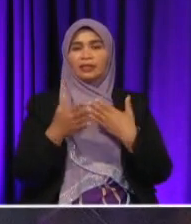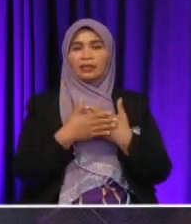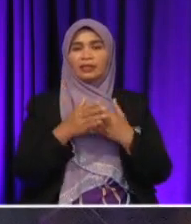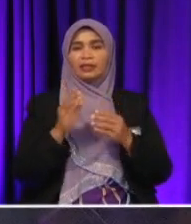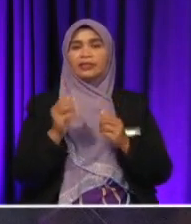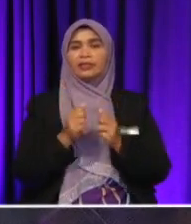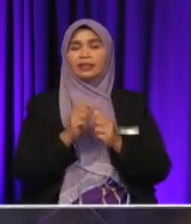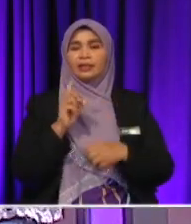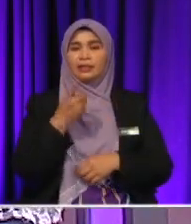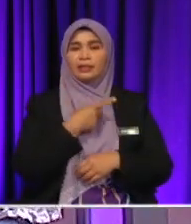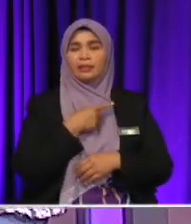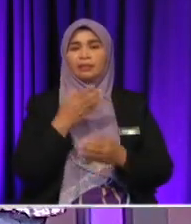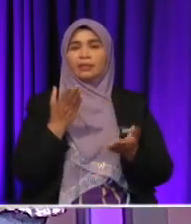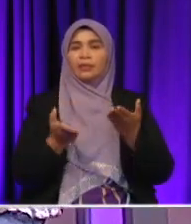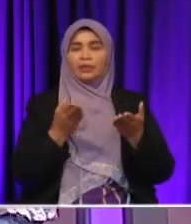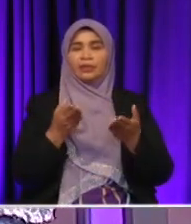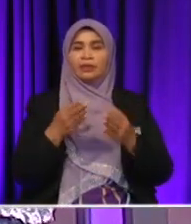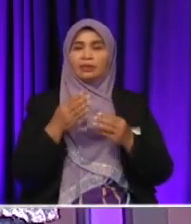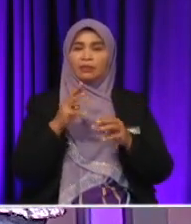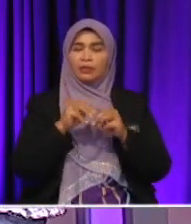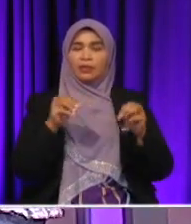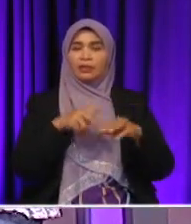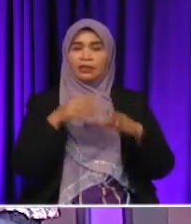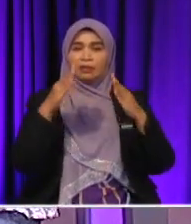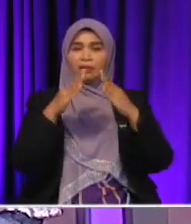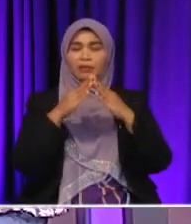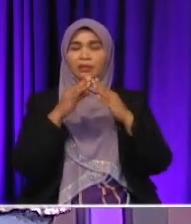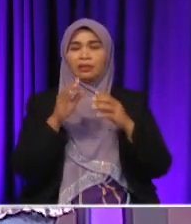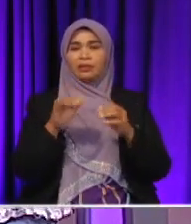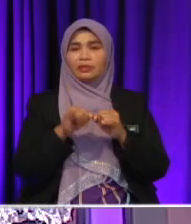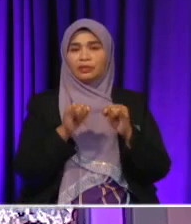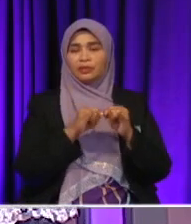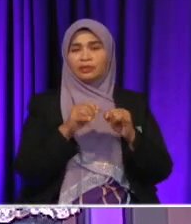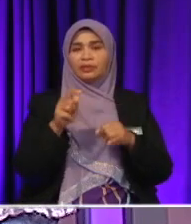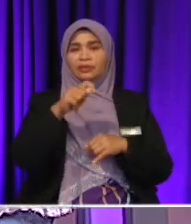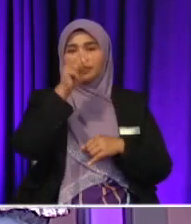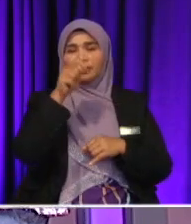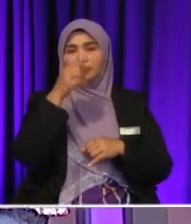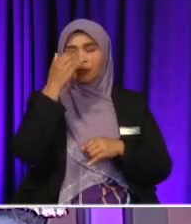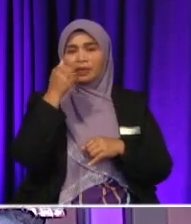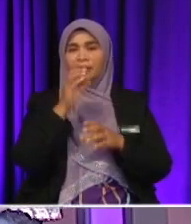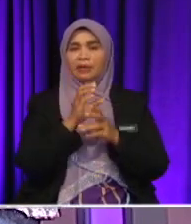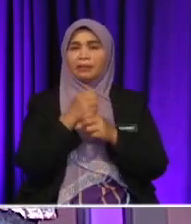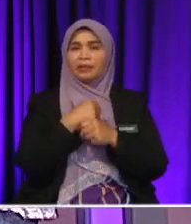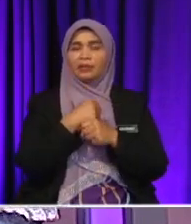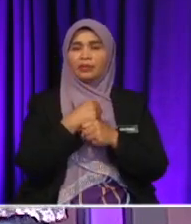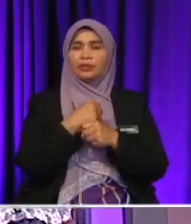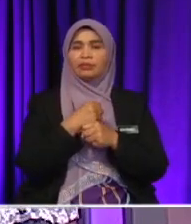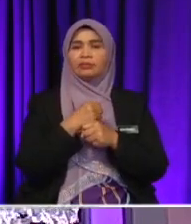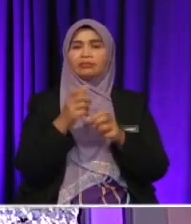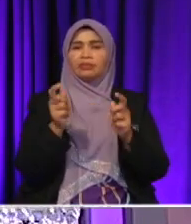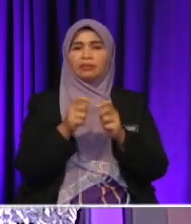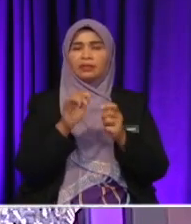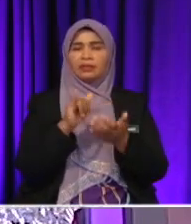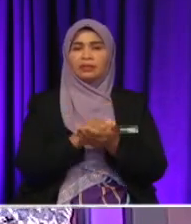mungkin murid-murid rumah poin ternyata tentang tumbuhan ini dan mengapa bentuknya begitu Hah kenapa bentuk dia tidak